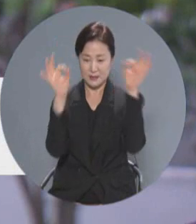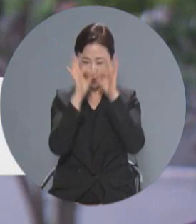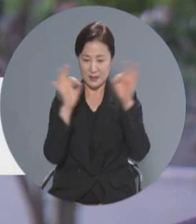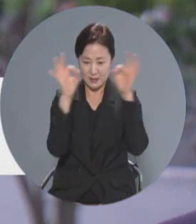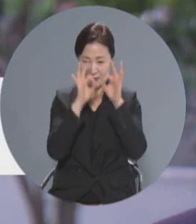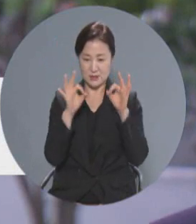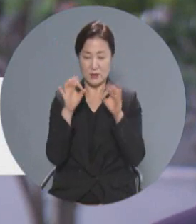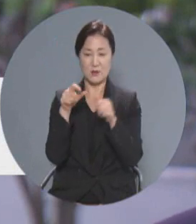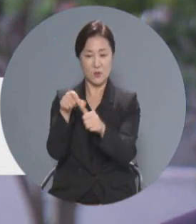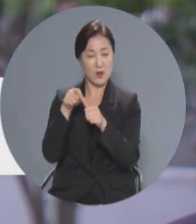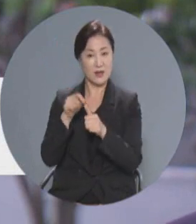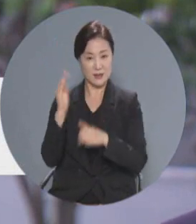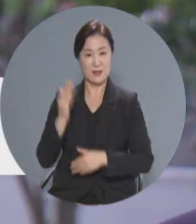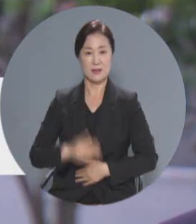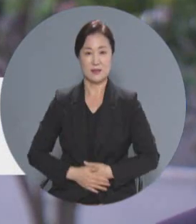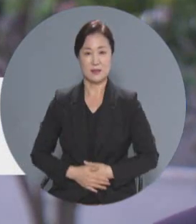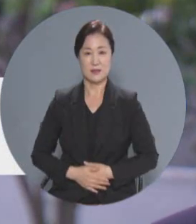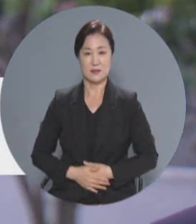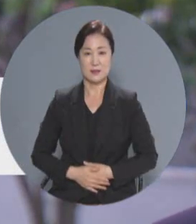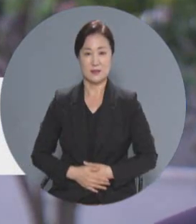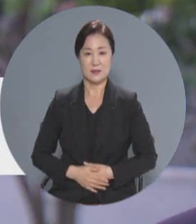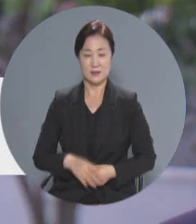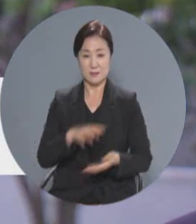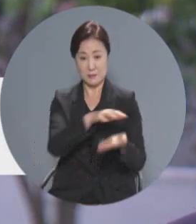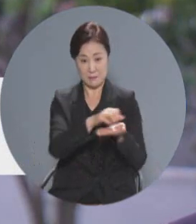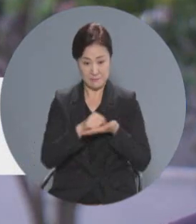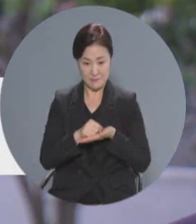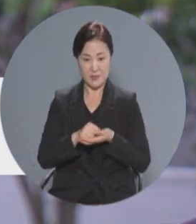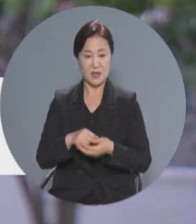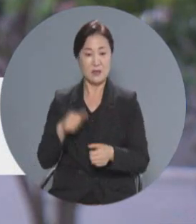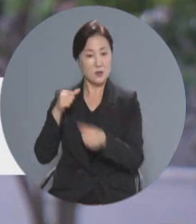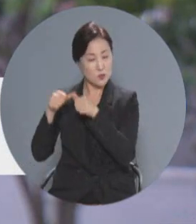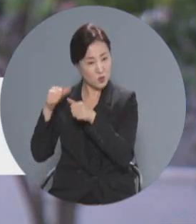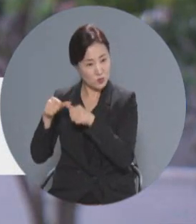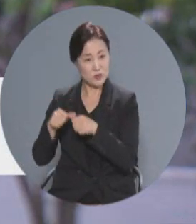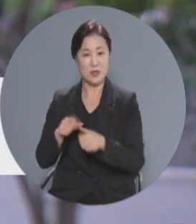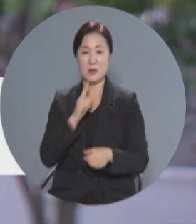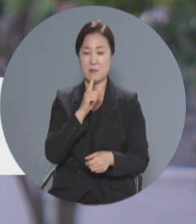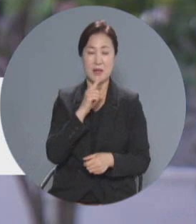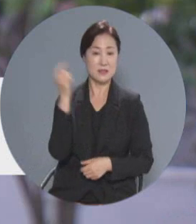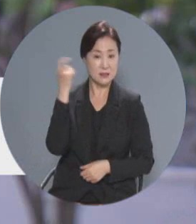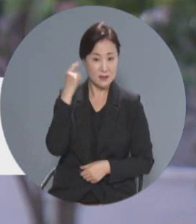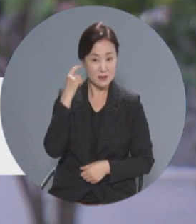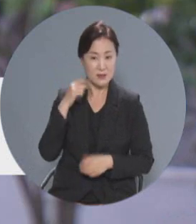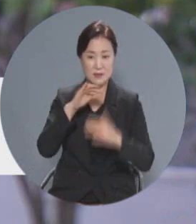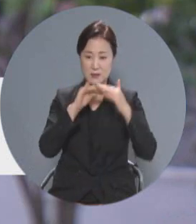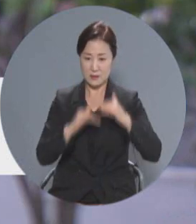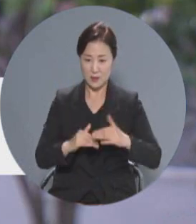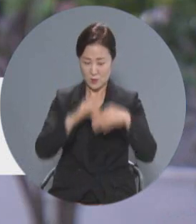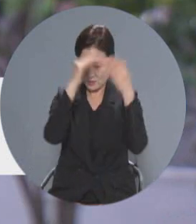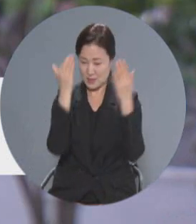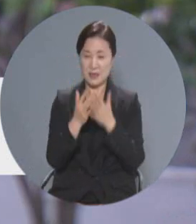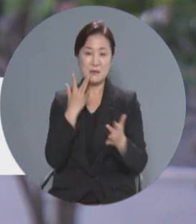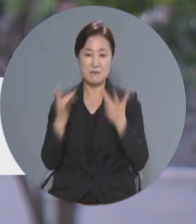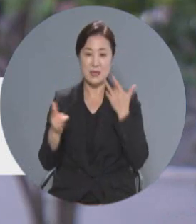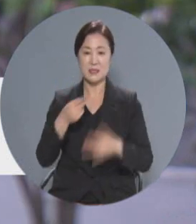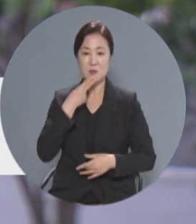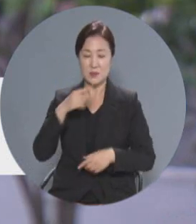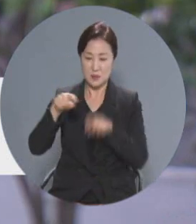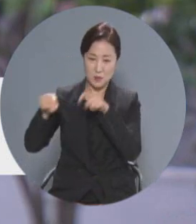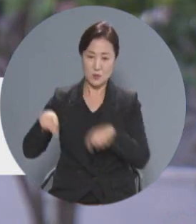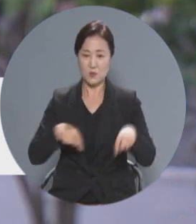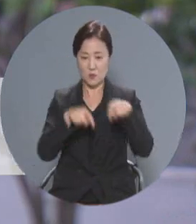최대한 찾아내야 됩니다. 그래서 전문으로 들었던, 말로만 들었던 내용들도 하나도